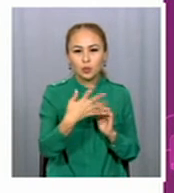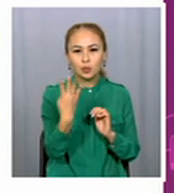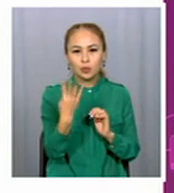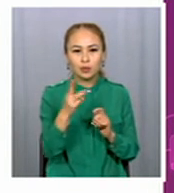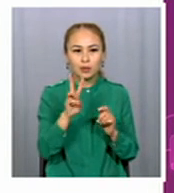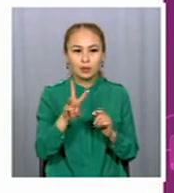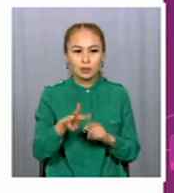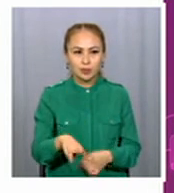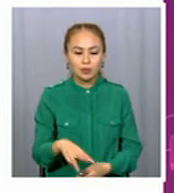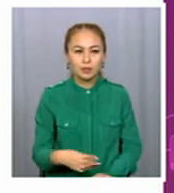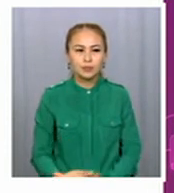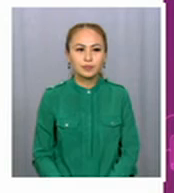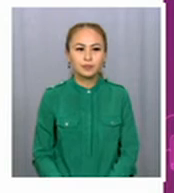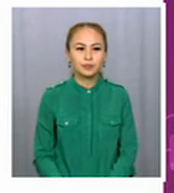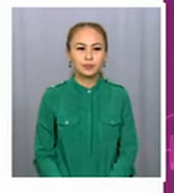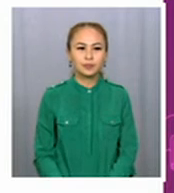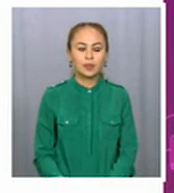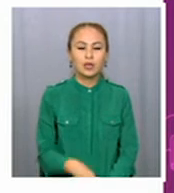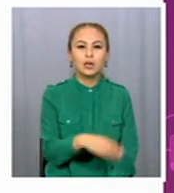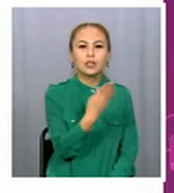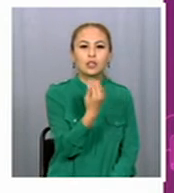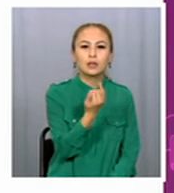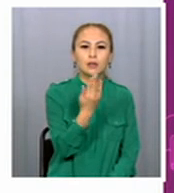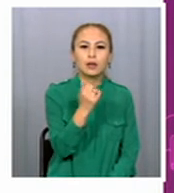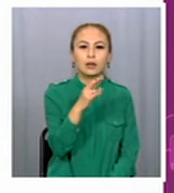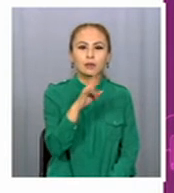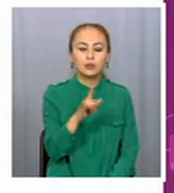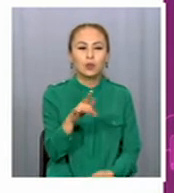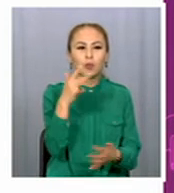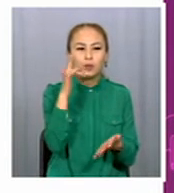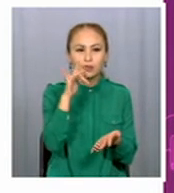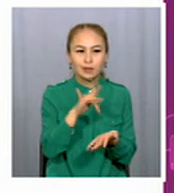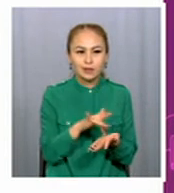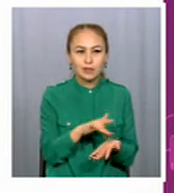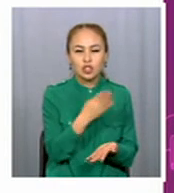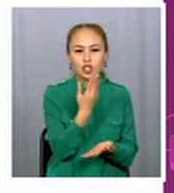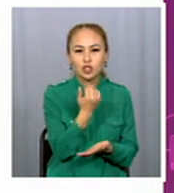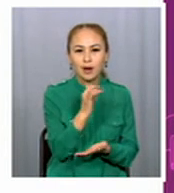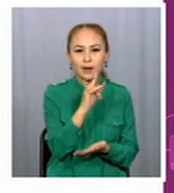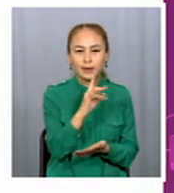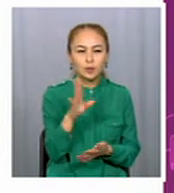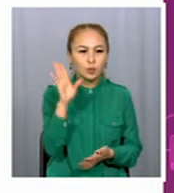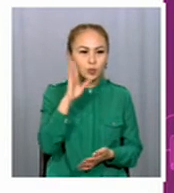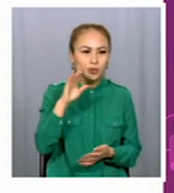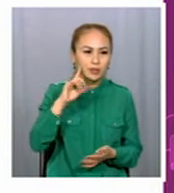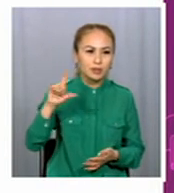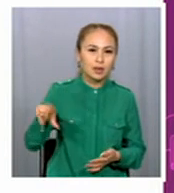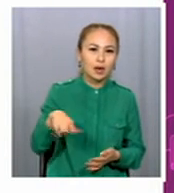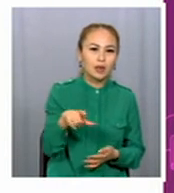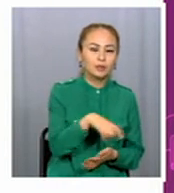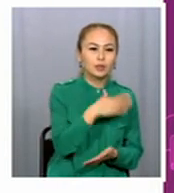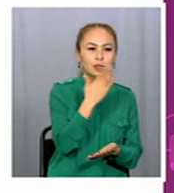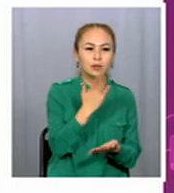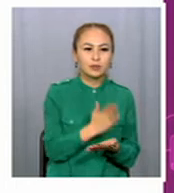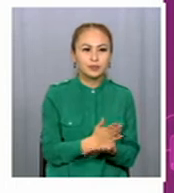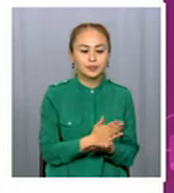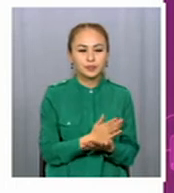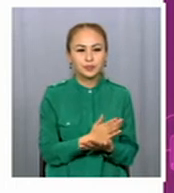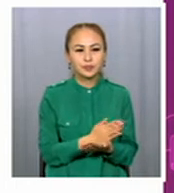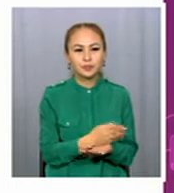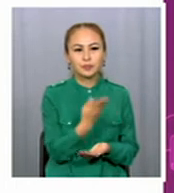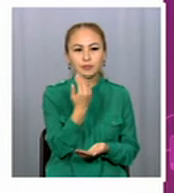километр. Шатқалдың ортасында Шарын өзені ағып жатыр.